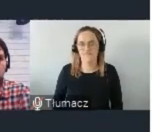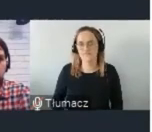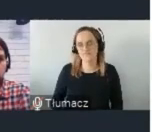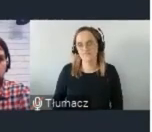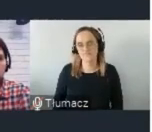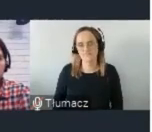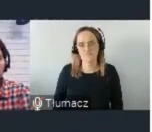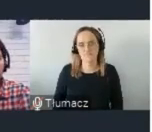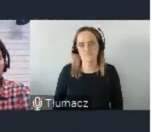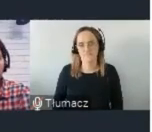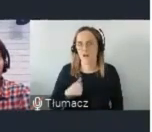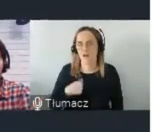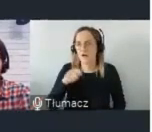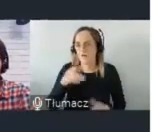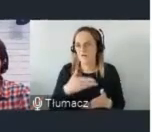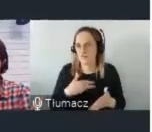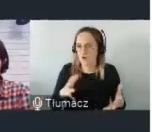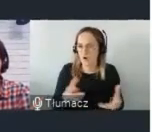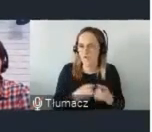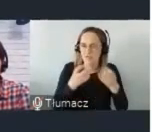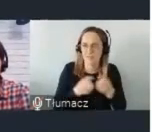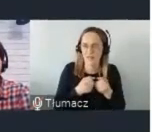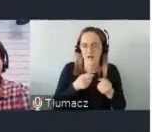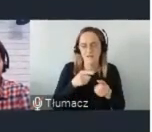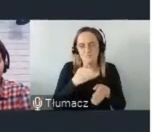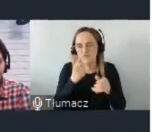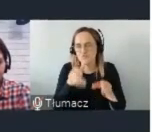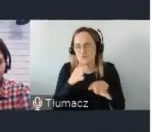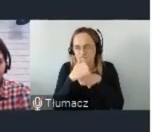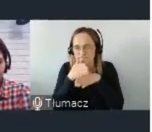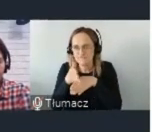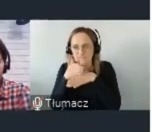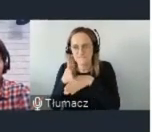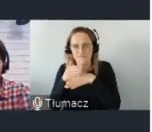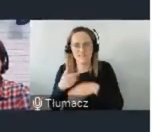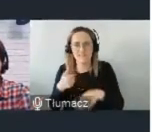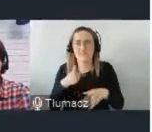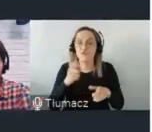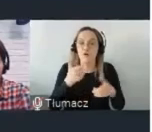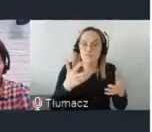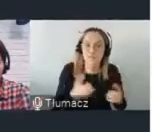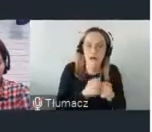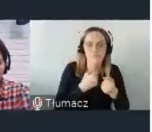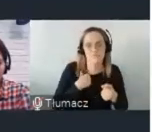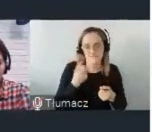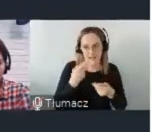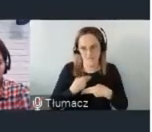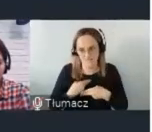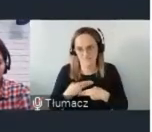tutaj ostatnio odkrywałem wyszukiwarkę, tylko jest tak ukryta, że jak znajdę, to się podzielę tym.